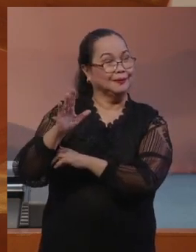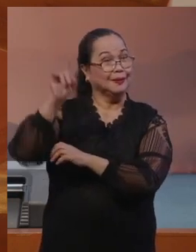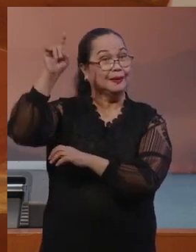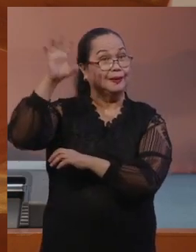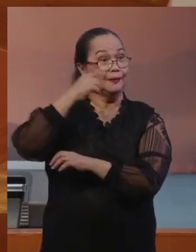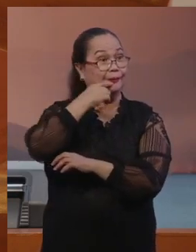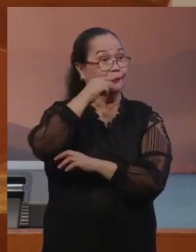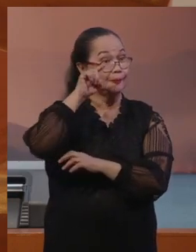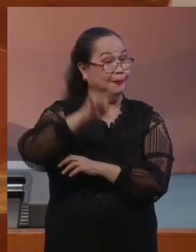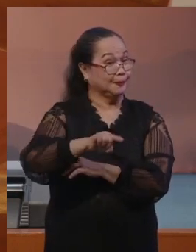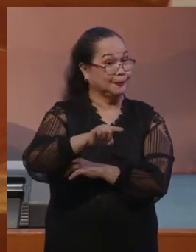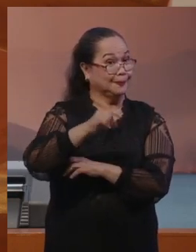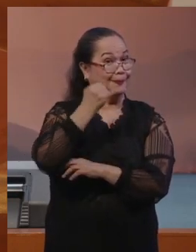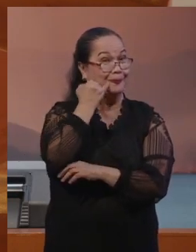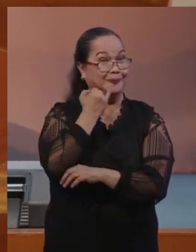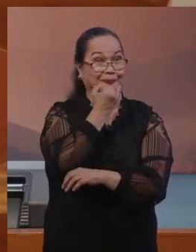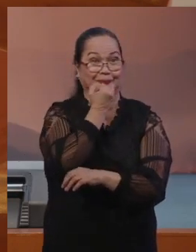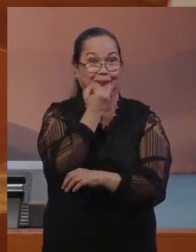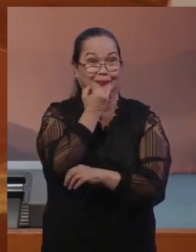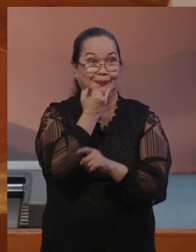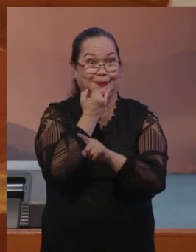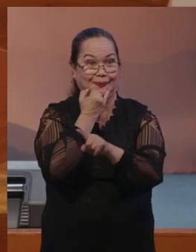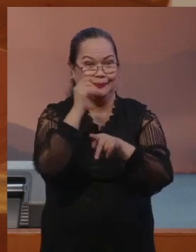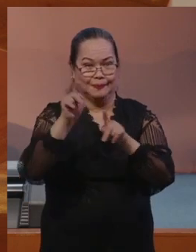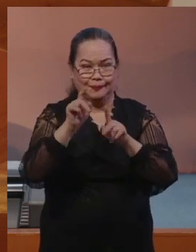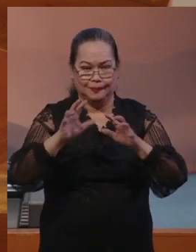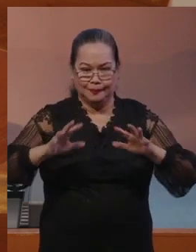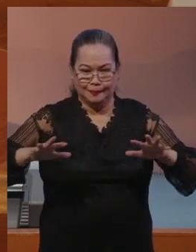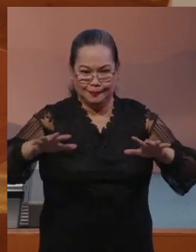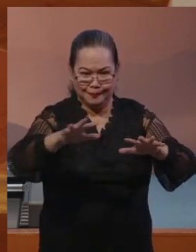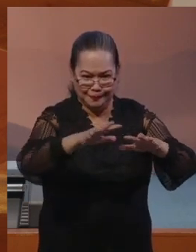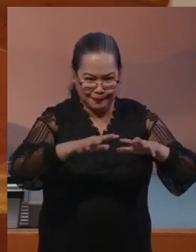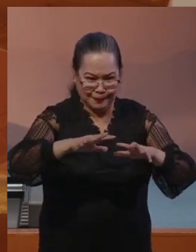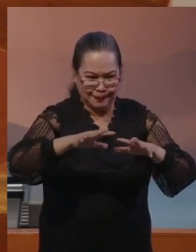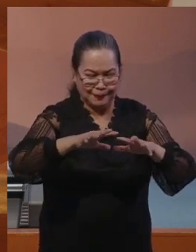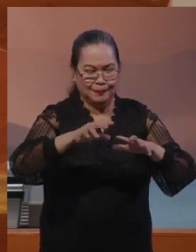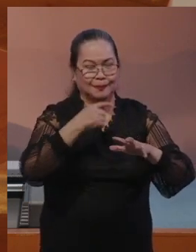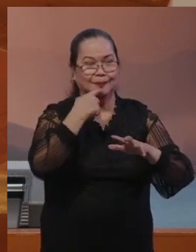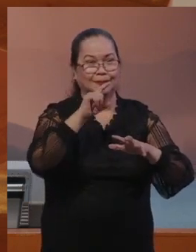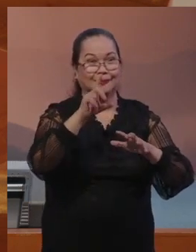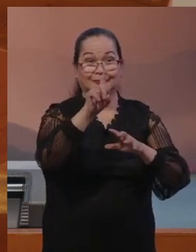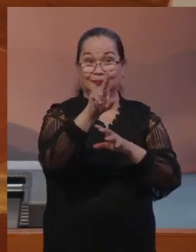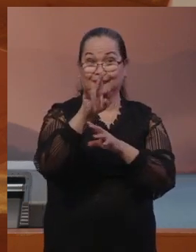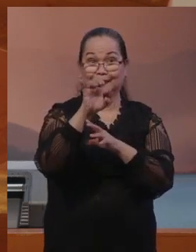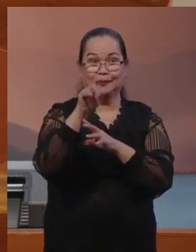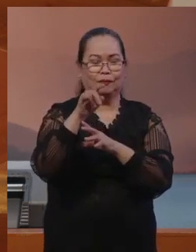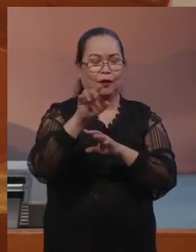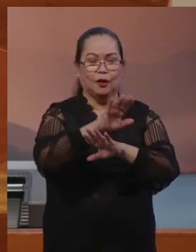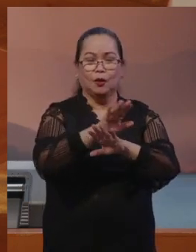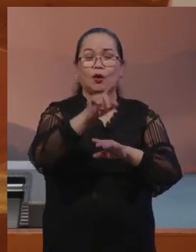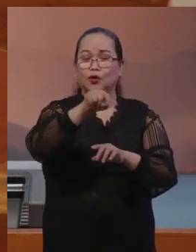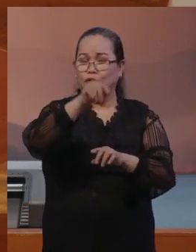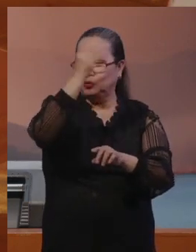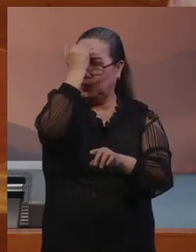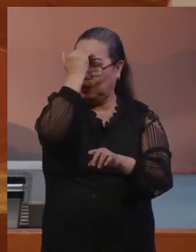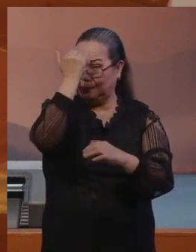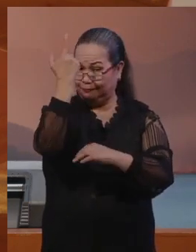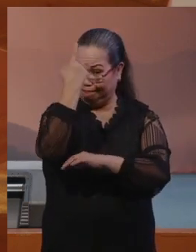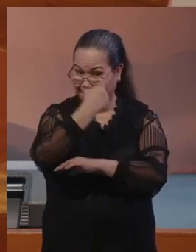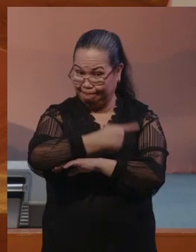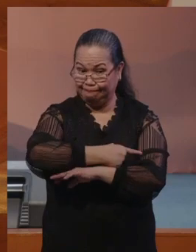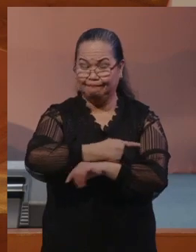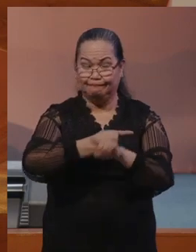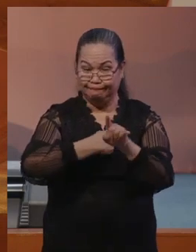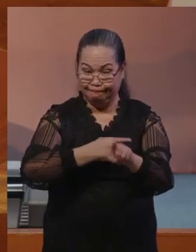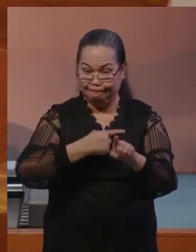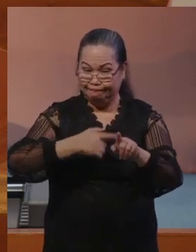Diyos sa Israel. Ang sabi ng Diyos sa Israel sa Deuteronomy 4:39, know therefore today and lay